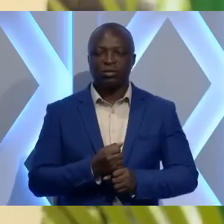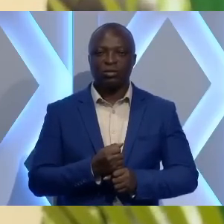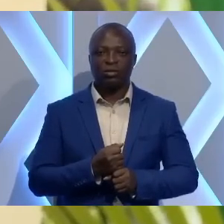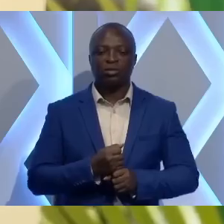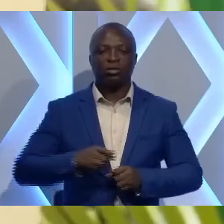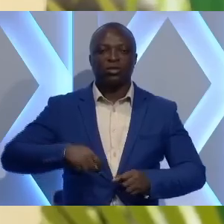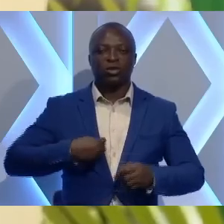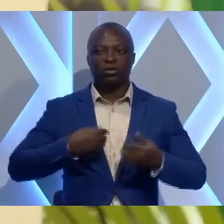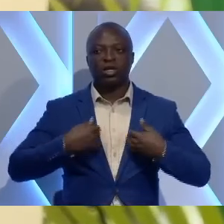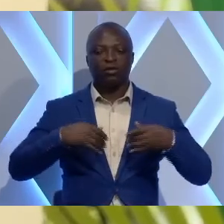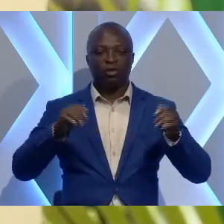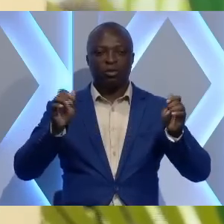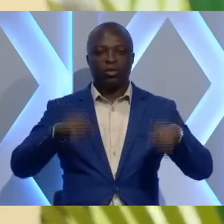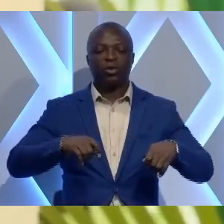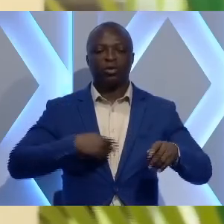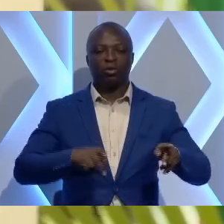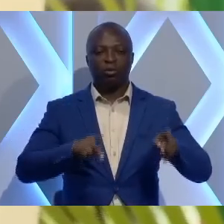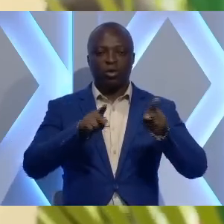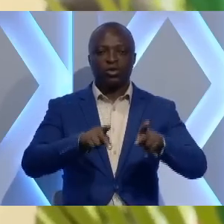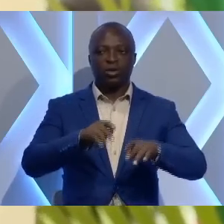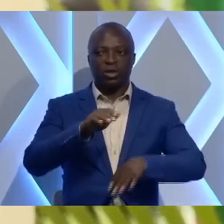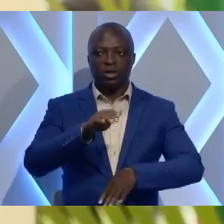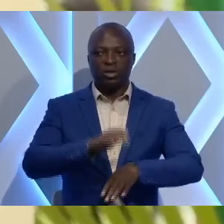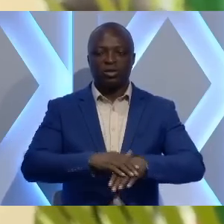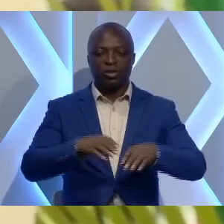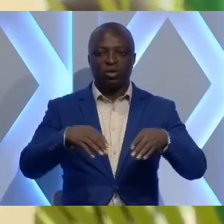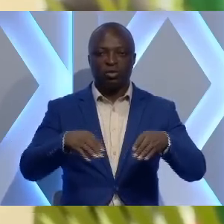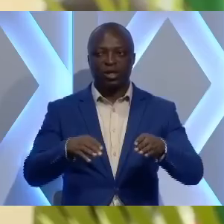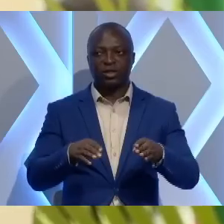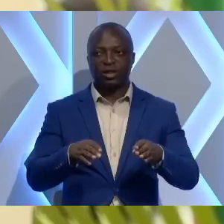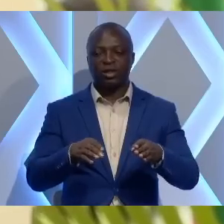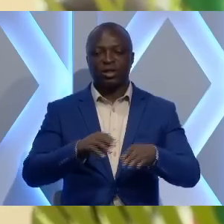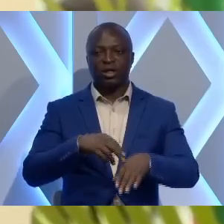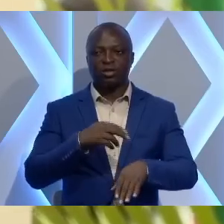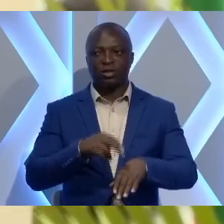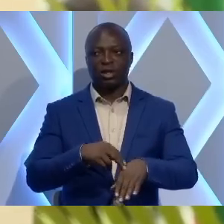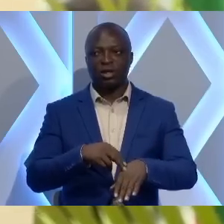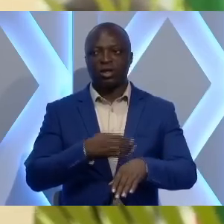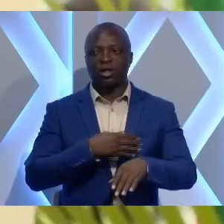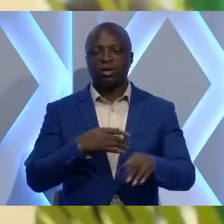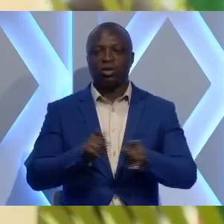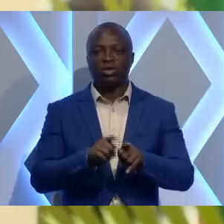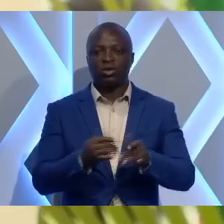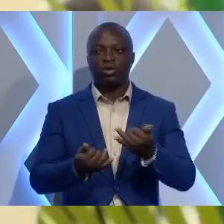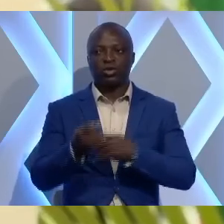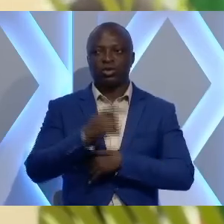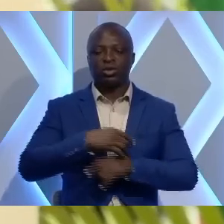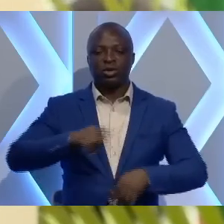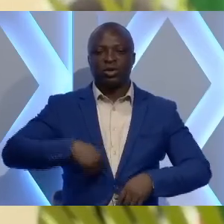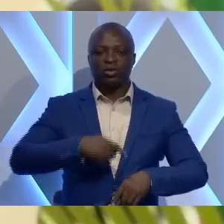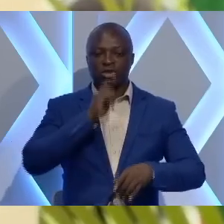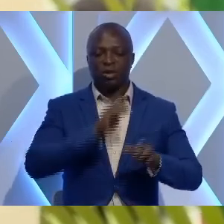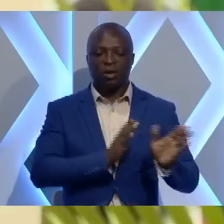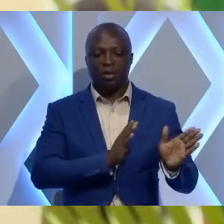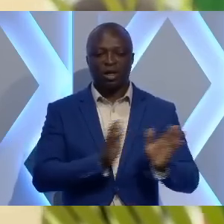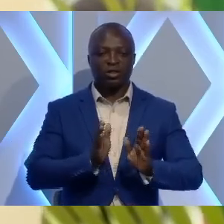Nous avons pu nous positionner sur le marché national et aujourd'hui, nous sommes en